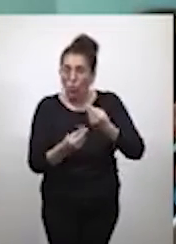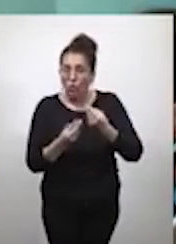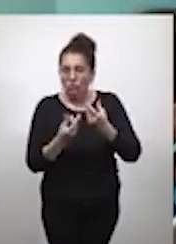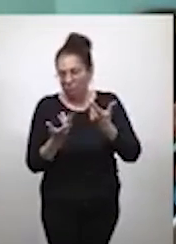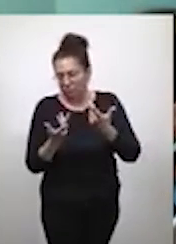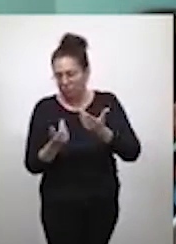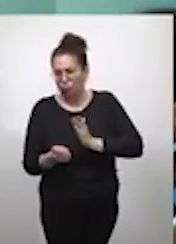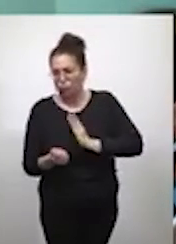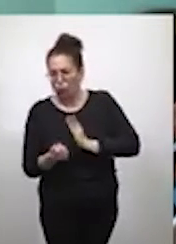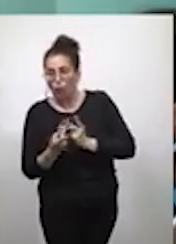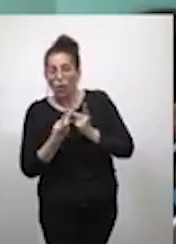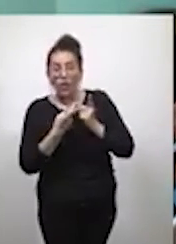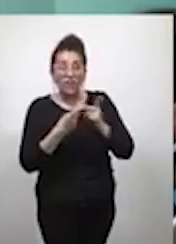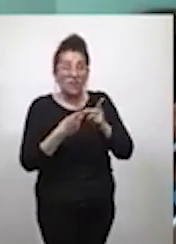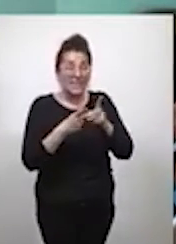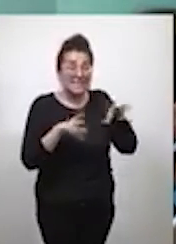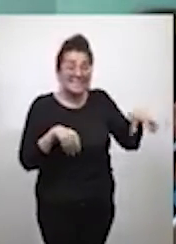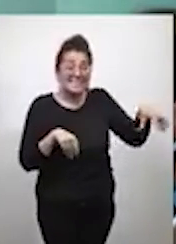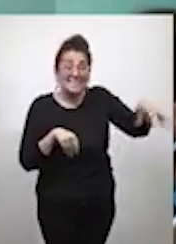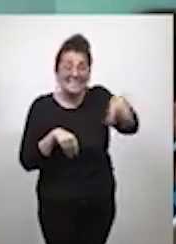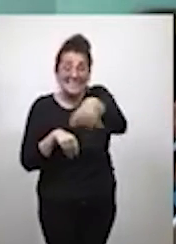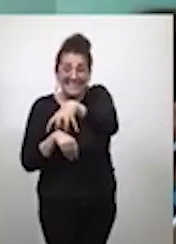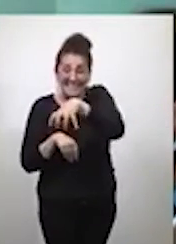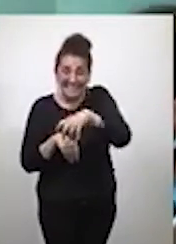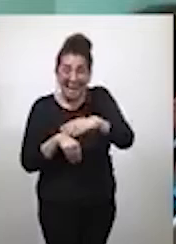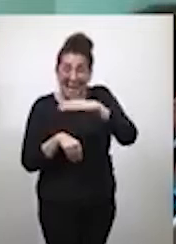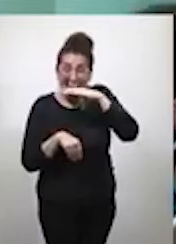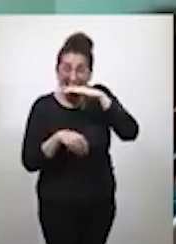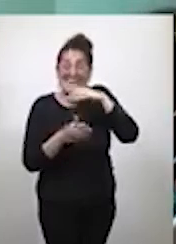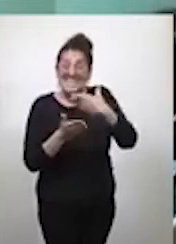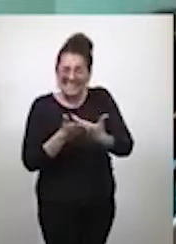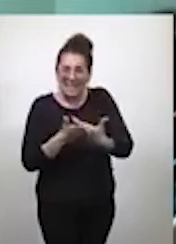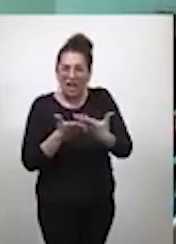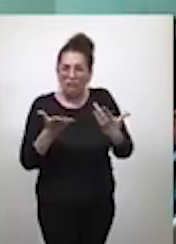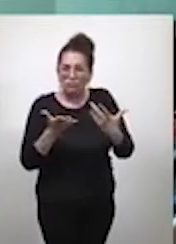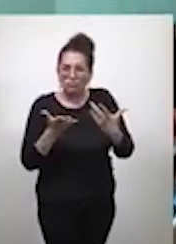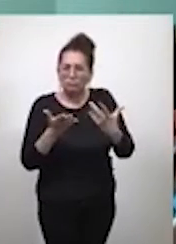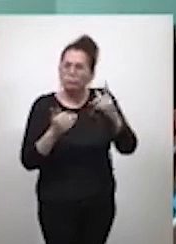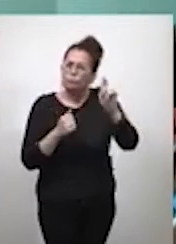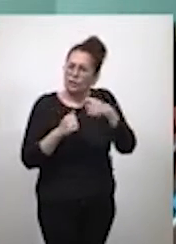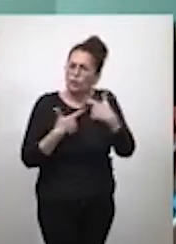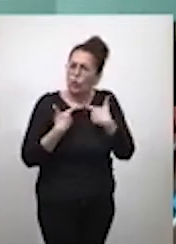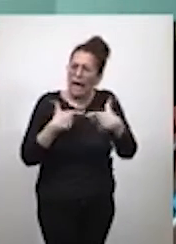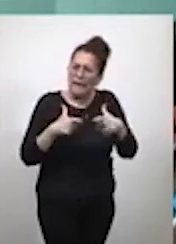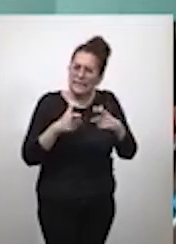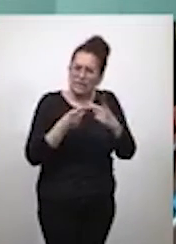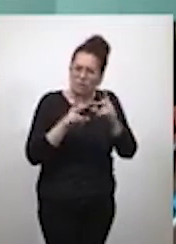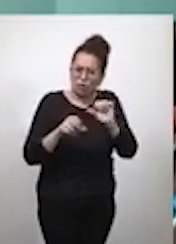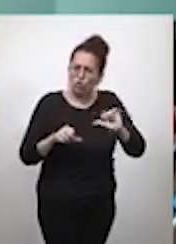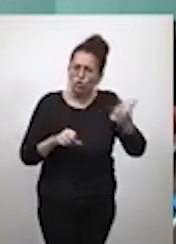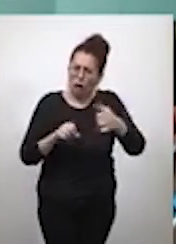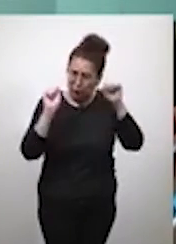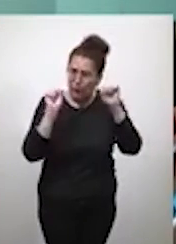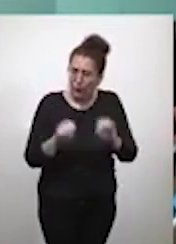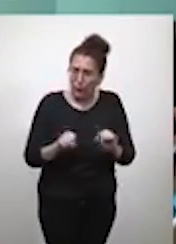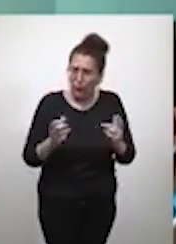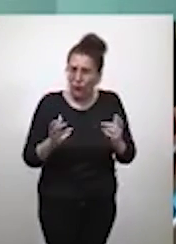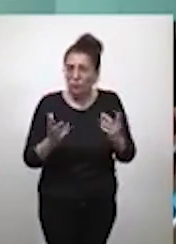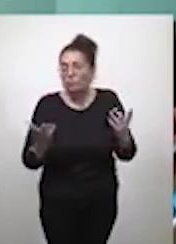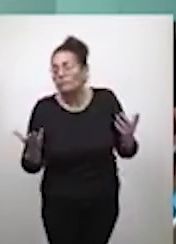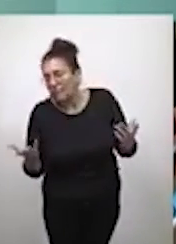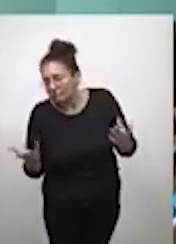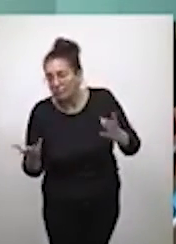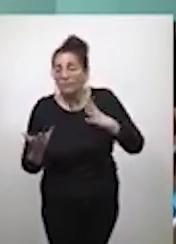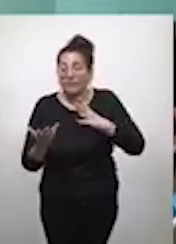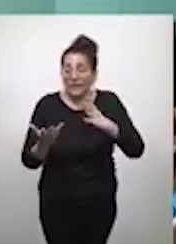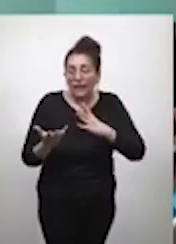la ville, il y aura accès au même titre que l'ensemble des communes. Après, sur certains sujets, sur certains